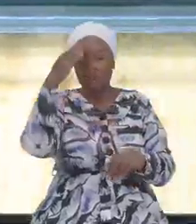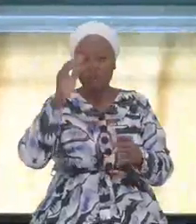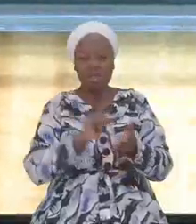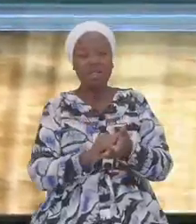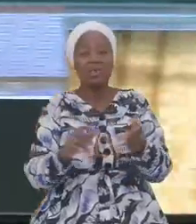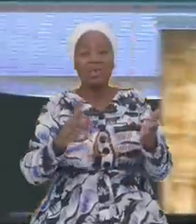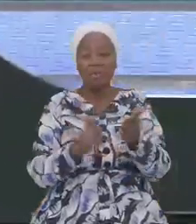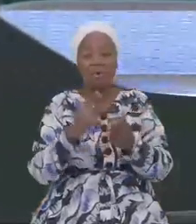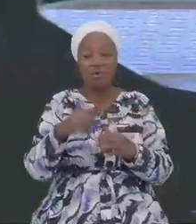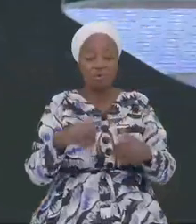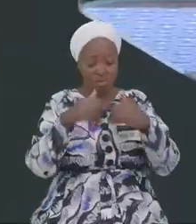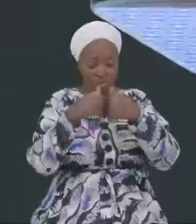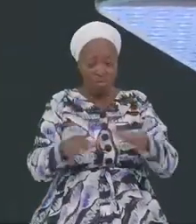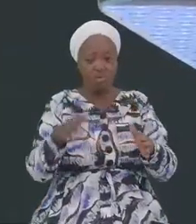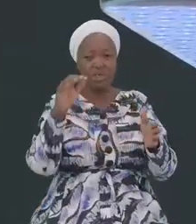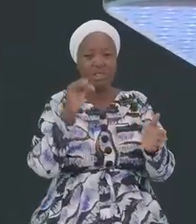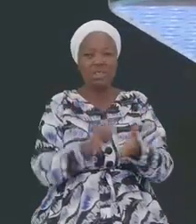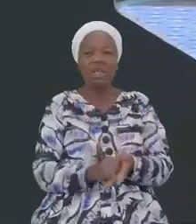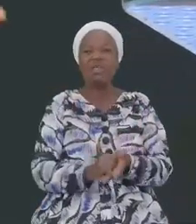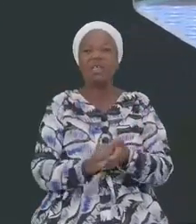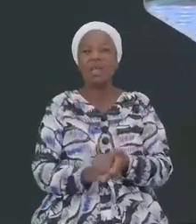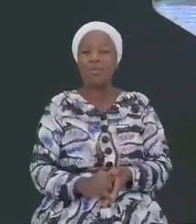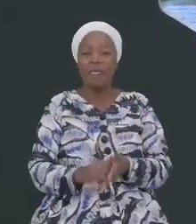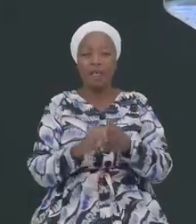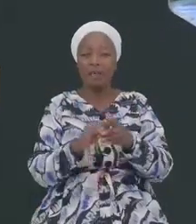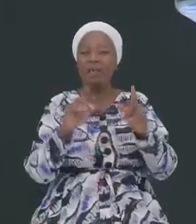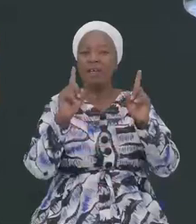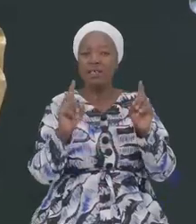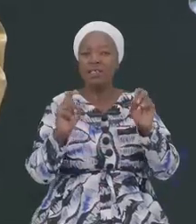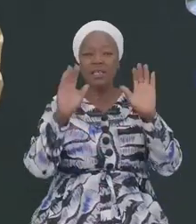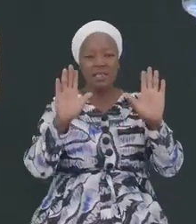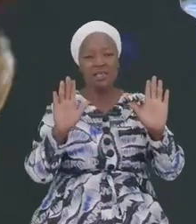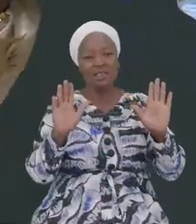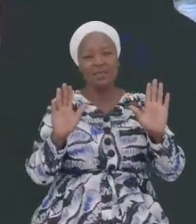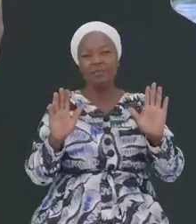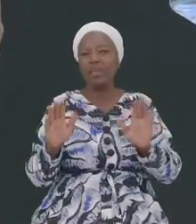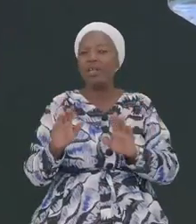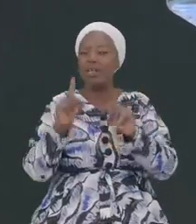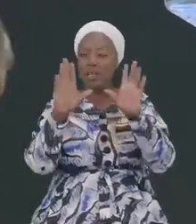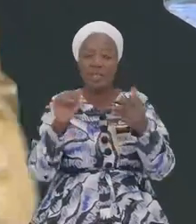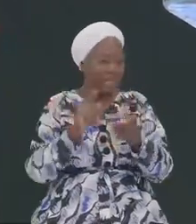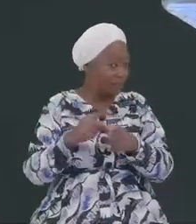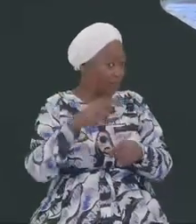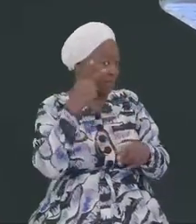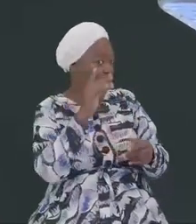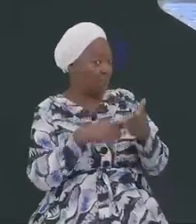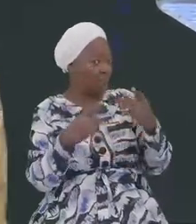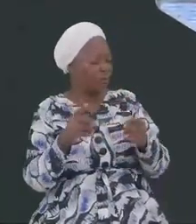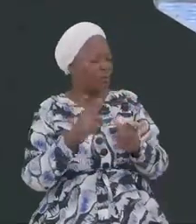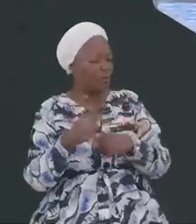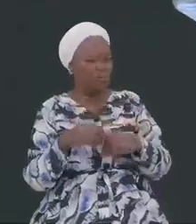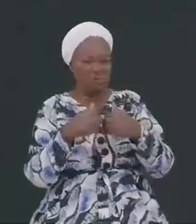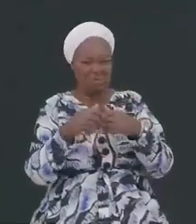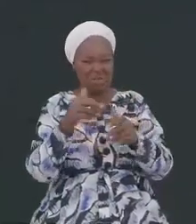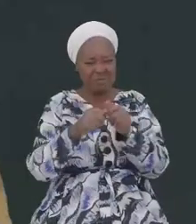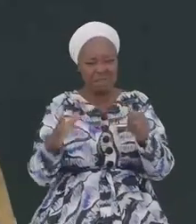excellence, quelque chose est arrivé. Par exemple, vous êtes un bon ingénieur. Et les gens